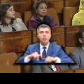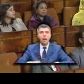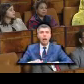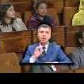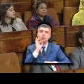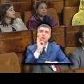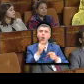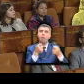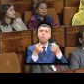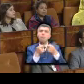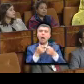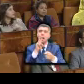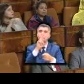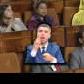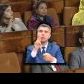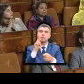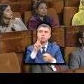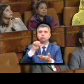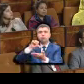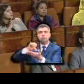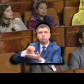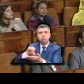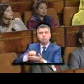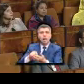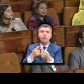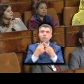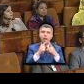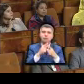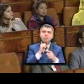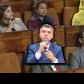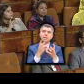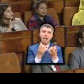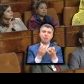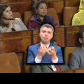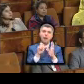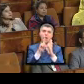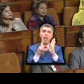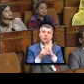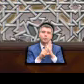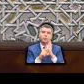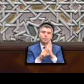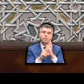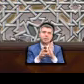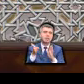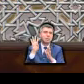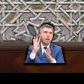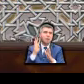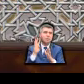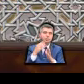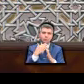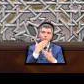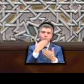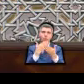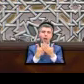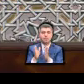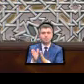نشوفوا ميثاق لا تمركز يخرج عوج كما خرجوا العديد من المراسيم. عاجبك الأسابيع سمعنا السيد الوزير. شكرا السيد النائب.